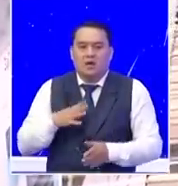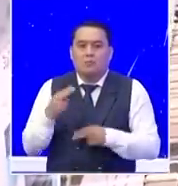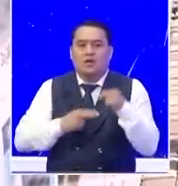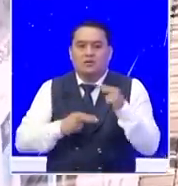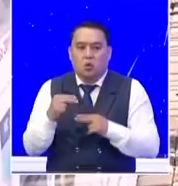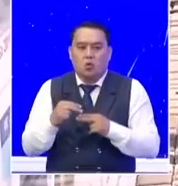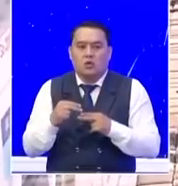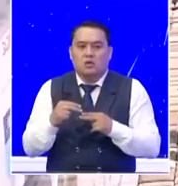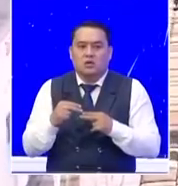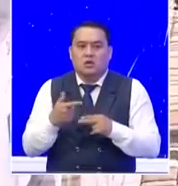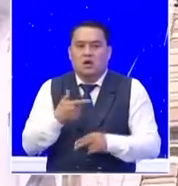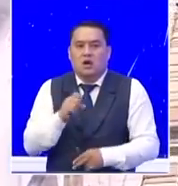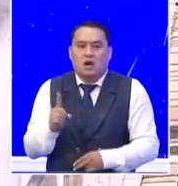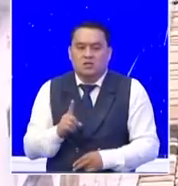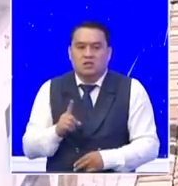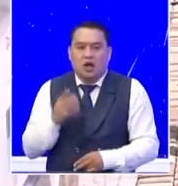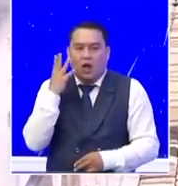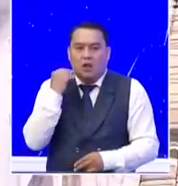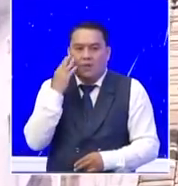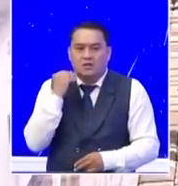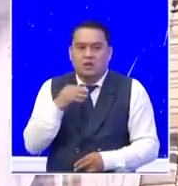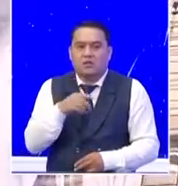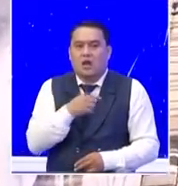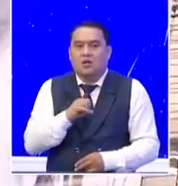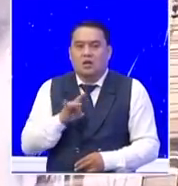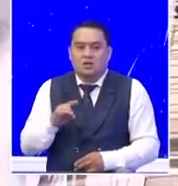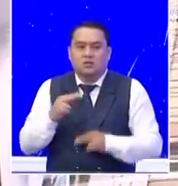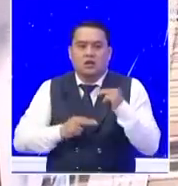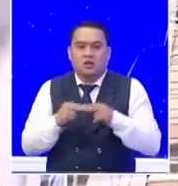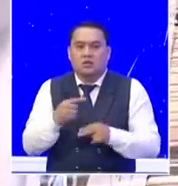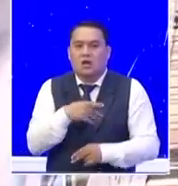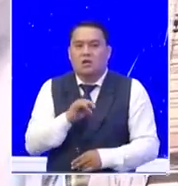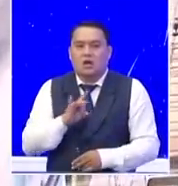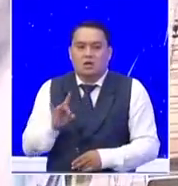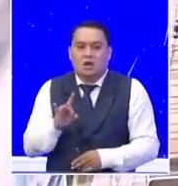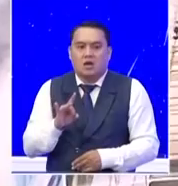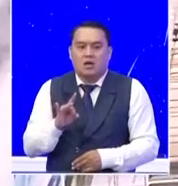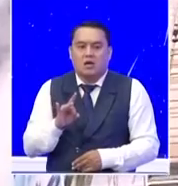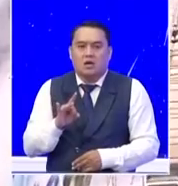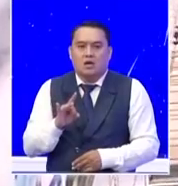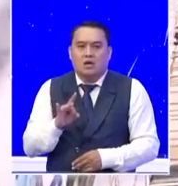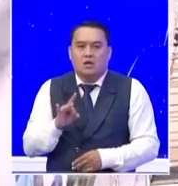построены магистральные газопроводы Алматы-Байсерке-Талгар со строительством в Талгарии Агреса.